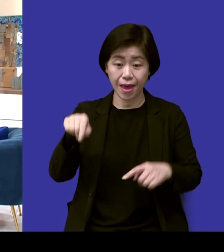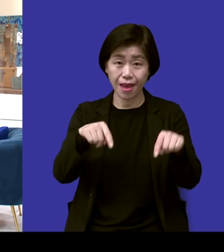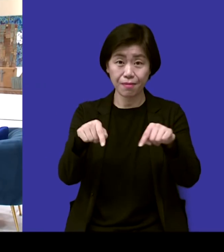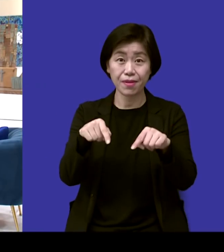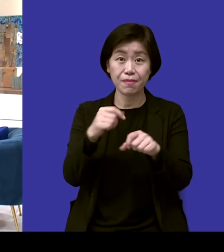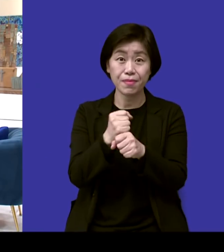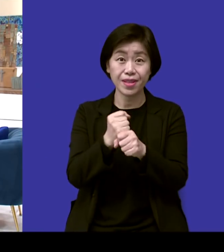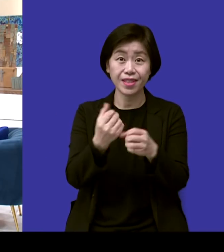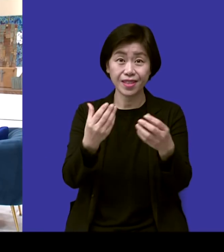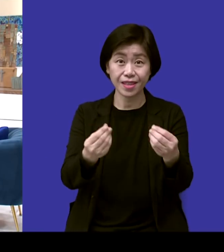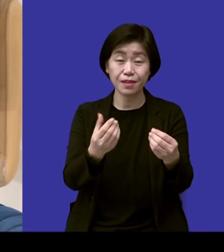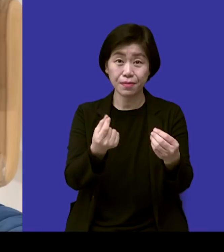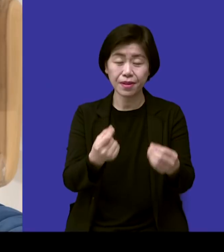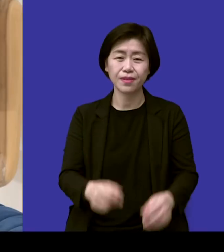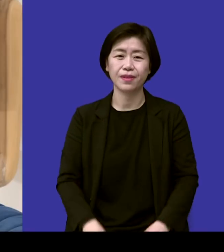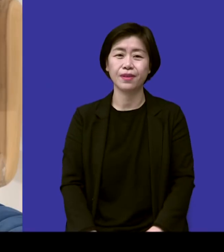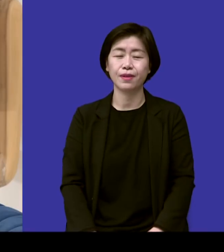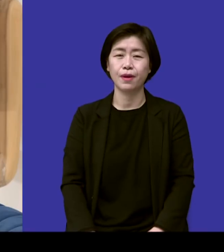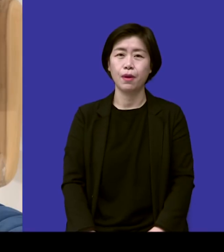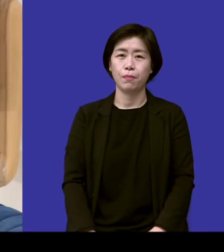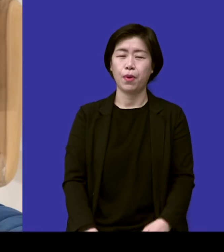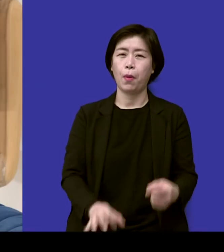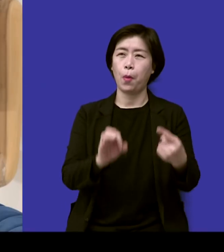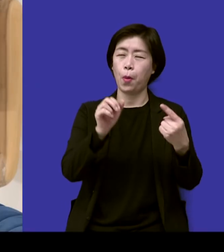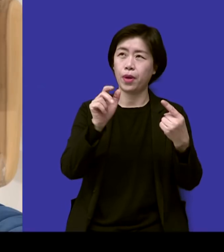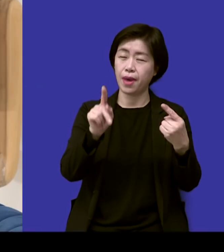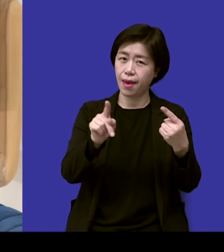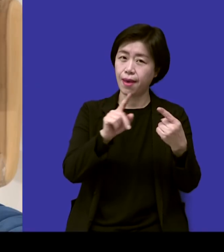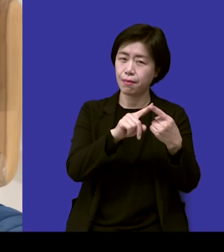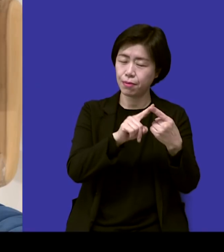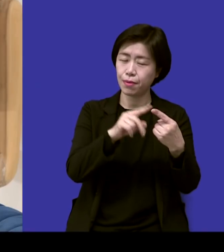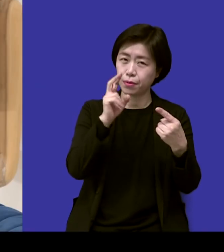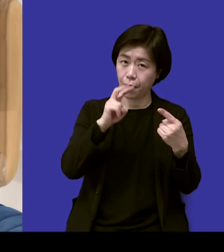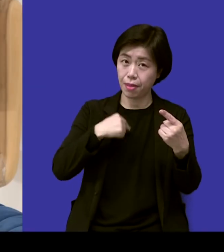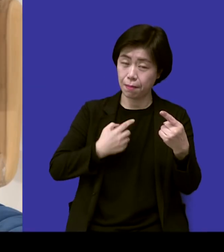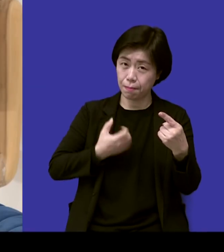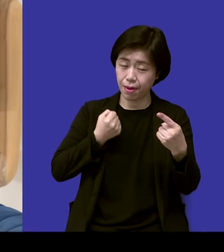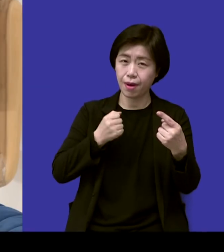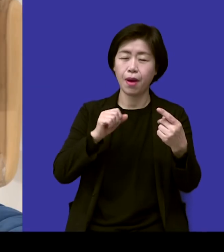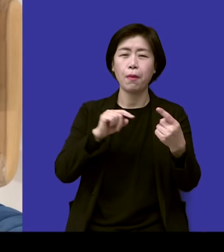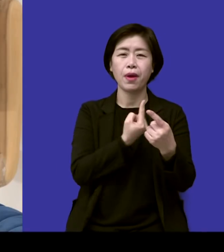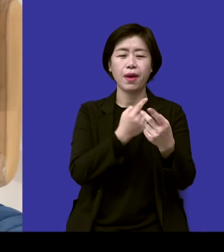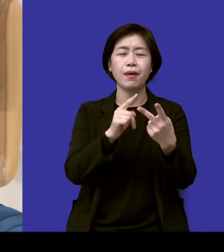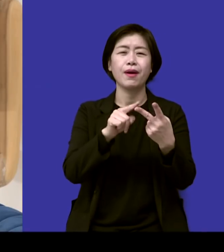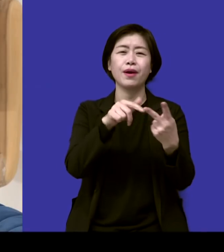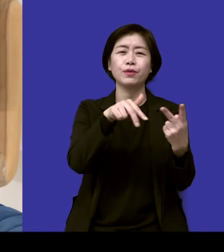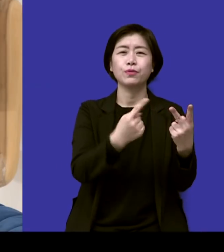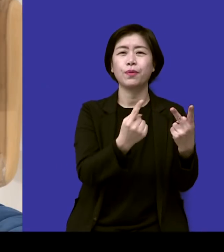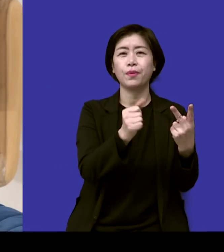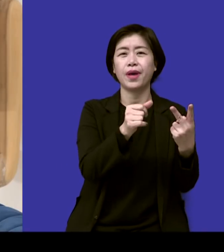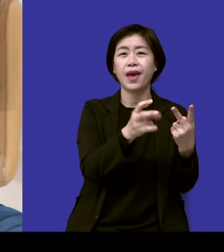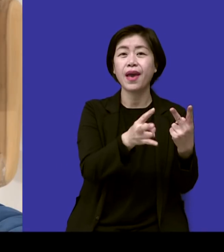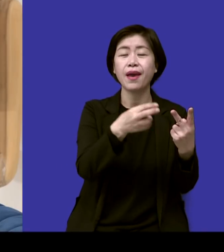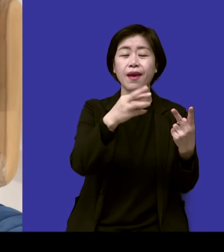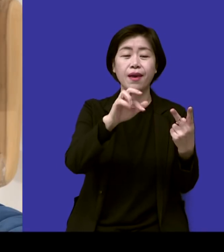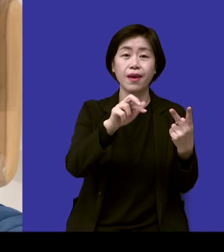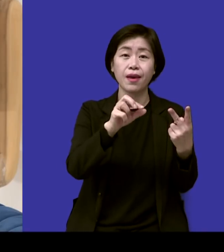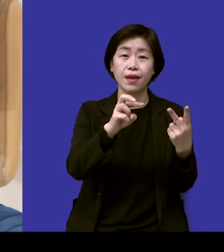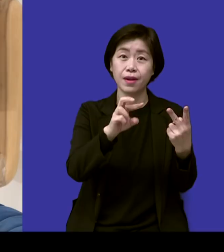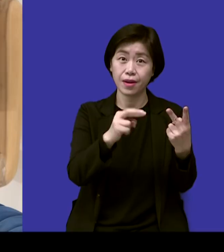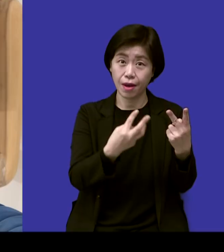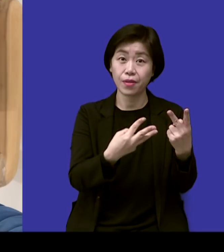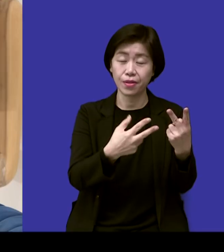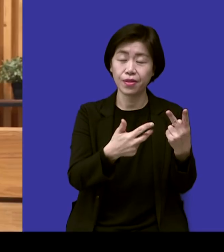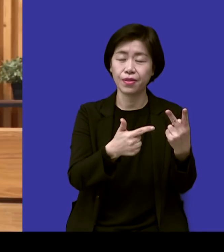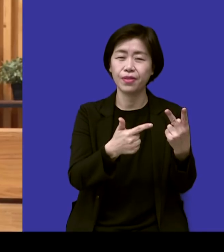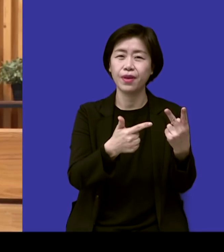오케이 이외에도 지금 그 조혜련 집사님이랑 예. 조금 솔직히 그 준비는 한 지 좀 됐는데 예. 제목이